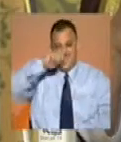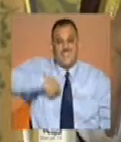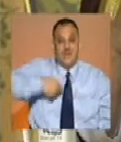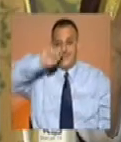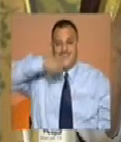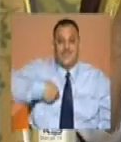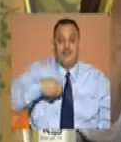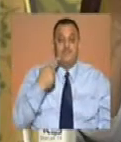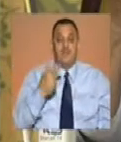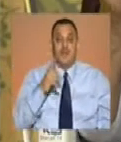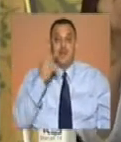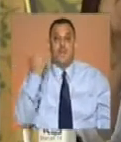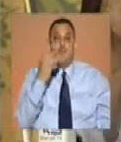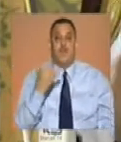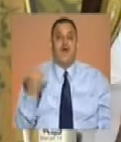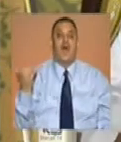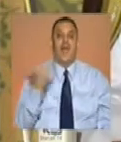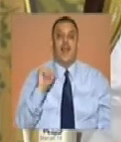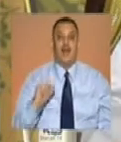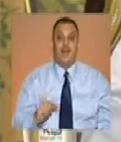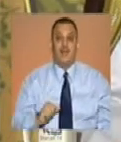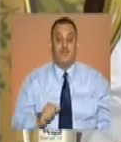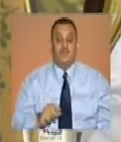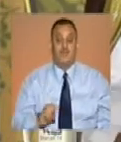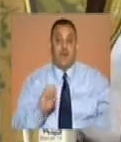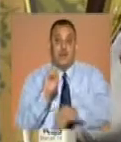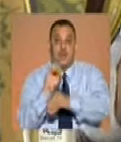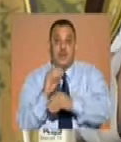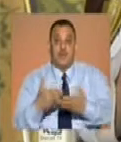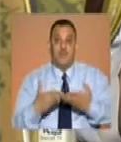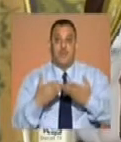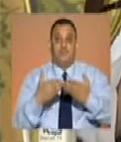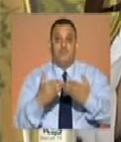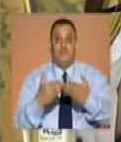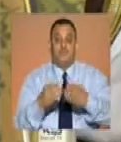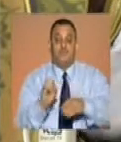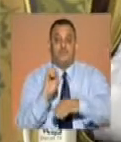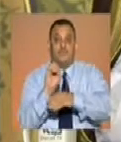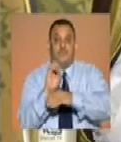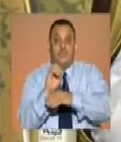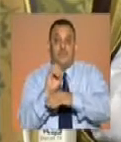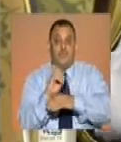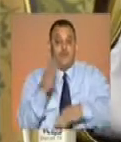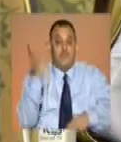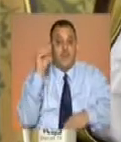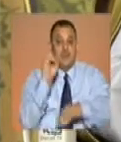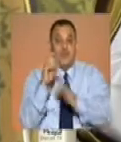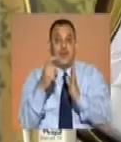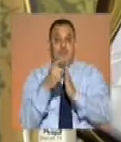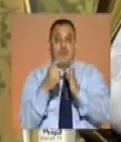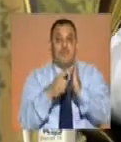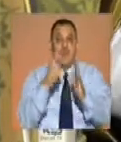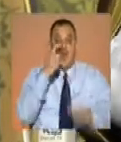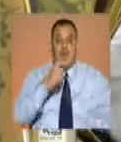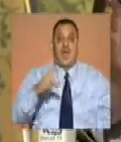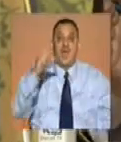الإنسان عبادته. المسألة جدا سهلة. أنا أخبرك طبعا أنا دائما أرشد إلى تعلم علم الشرع لأنه سبب من